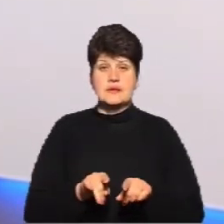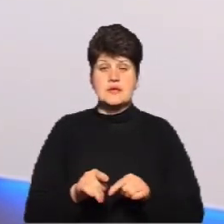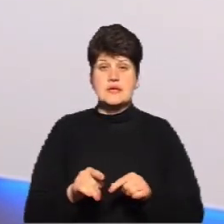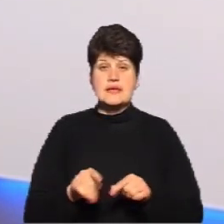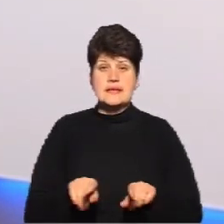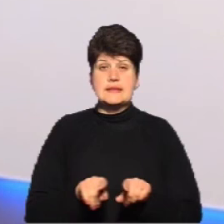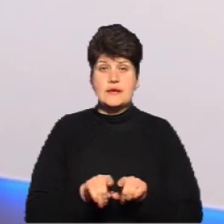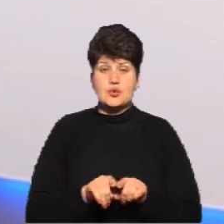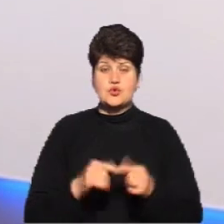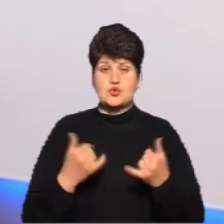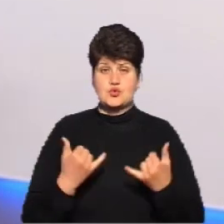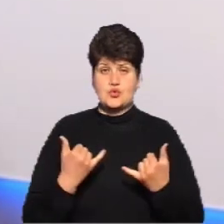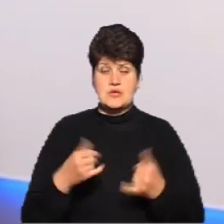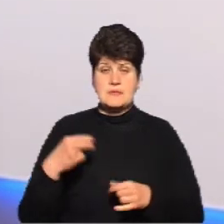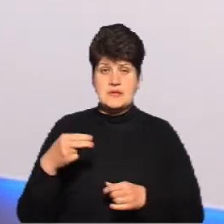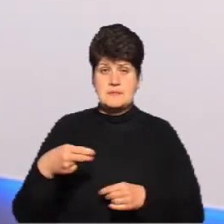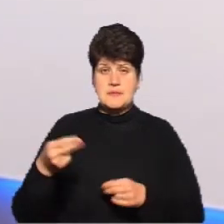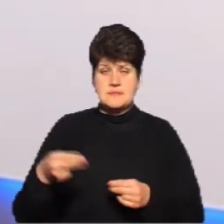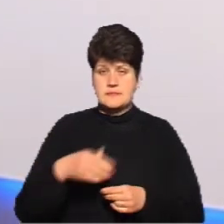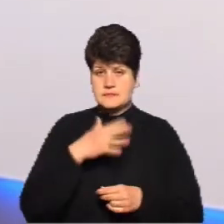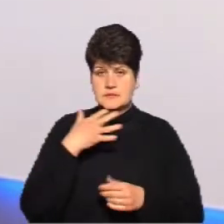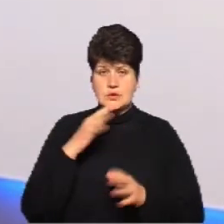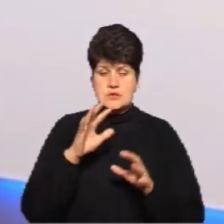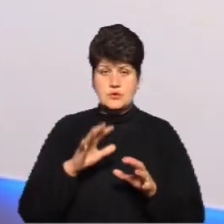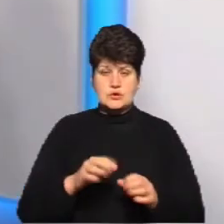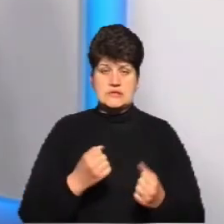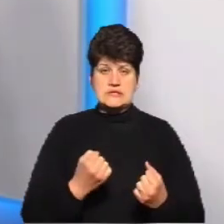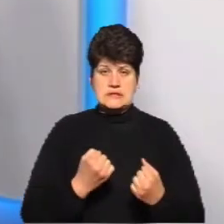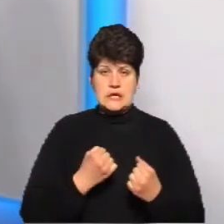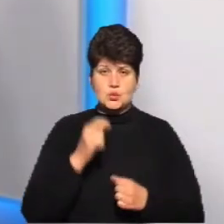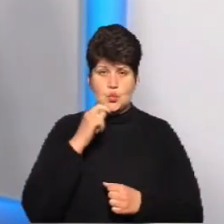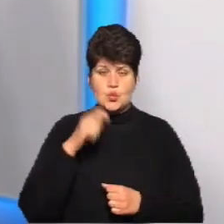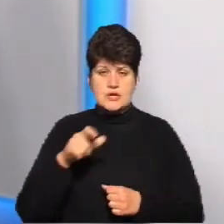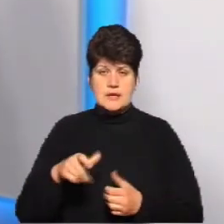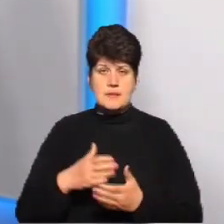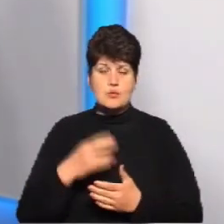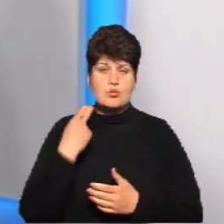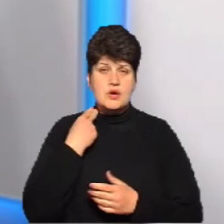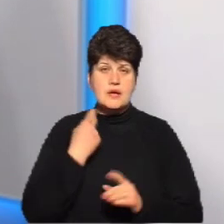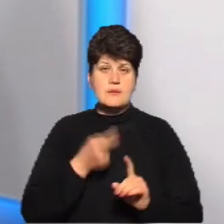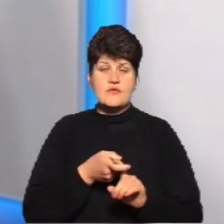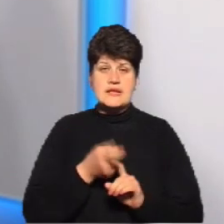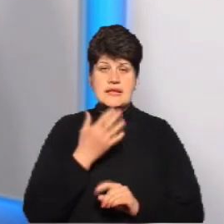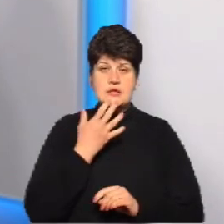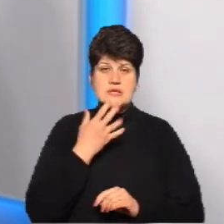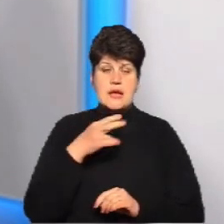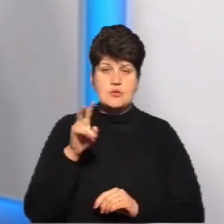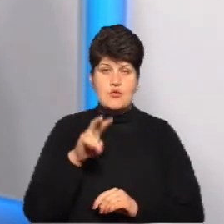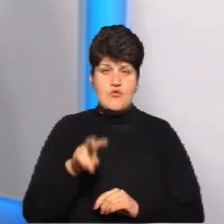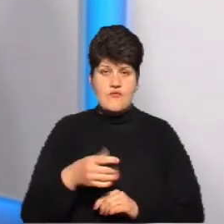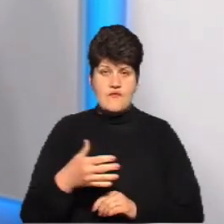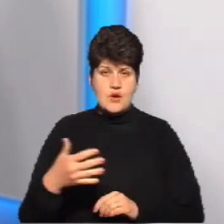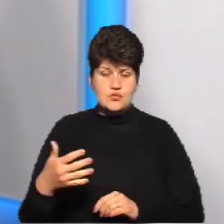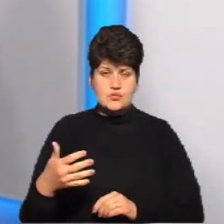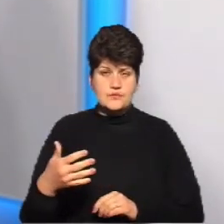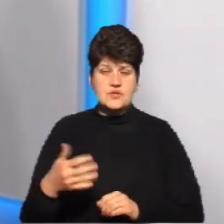сьогодні президент підписав низку законів щодо захисту українців, які мають борги, пов'язані з іноземною валютою. Чи,